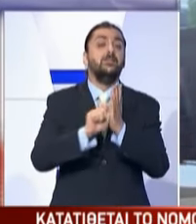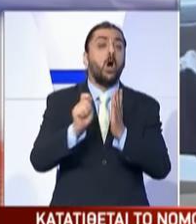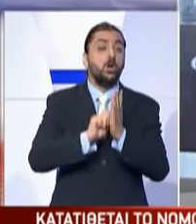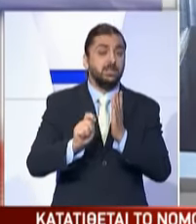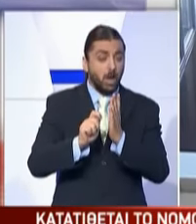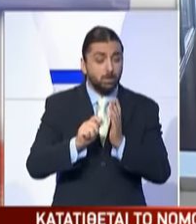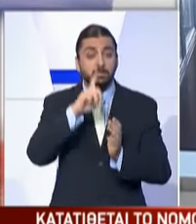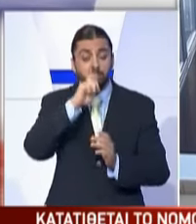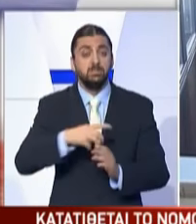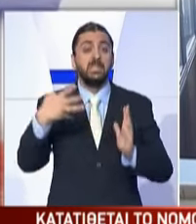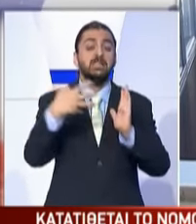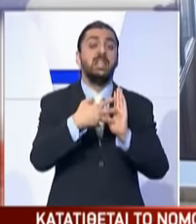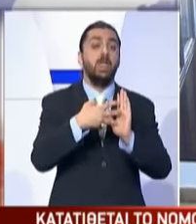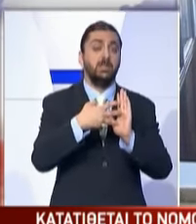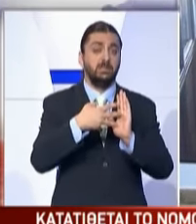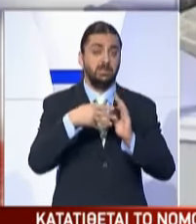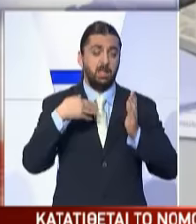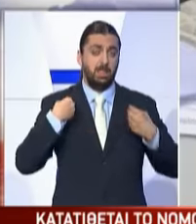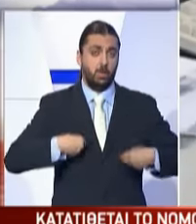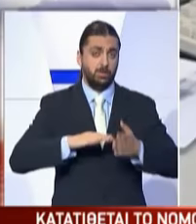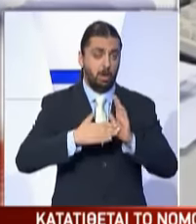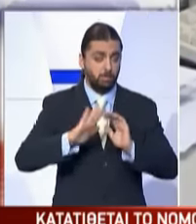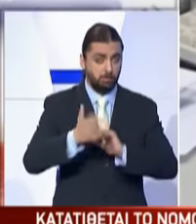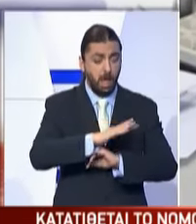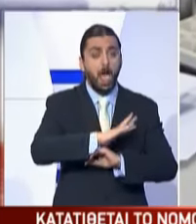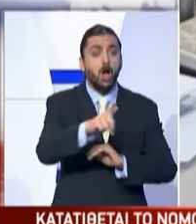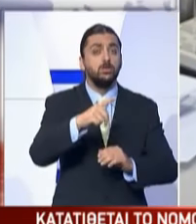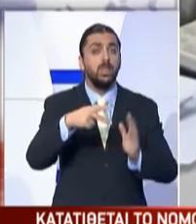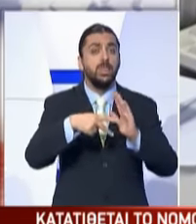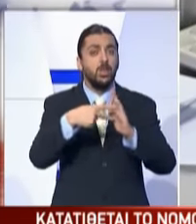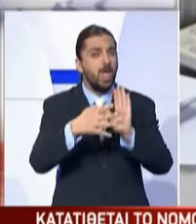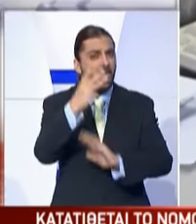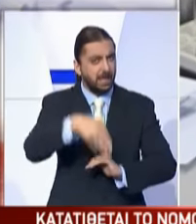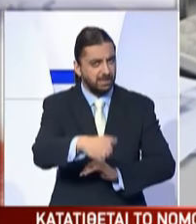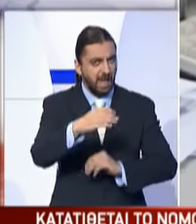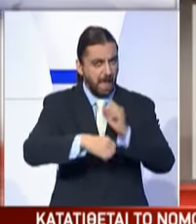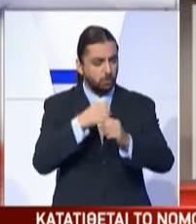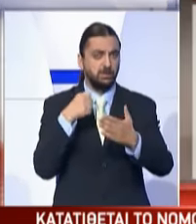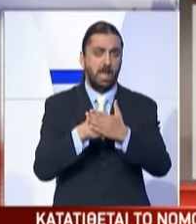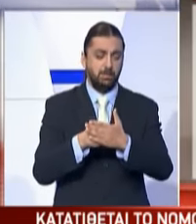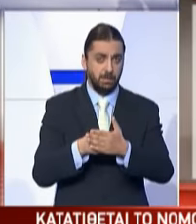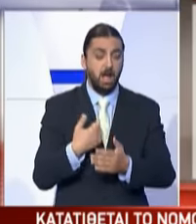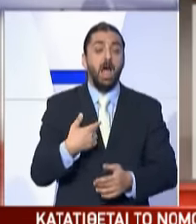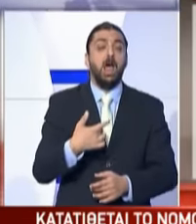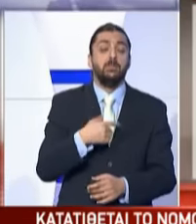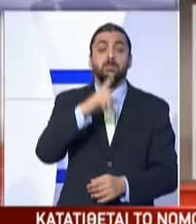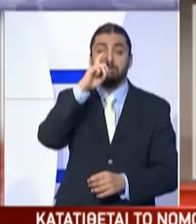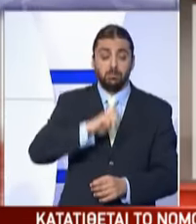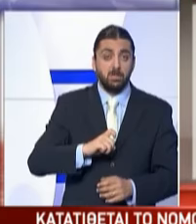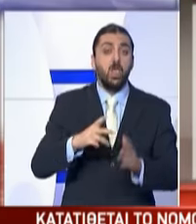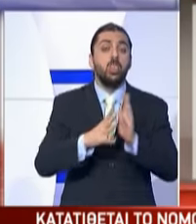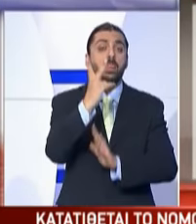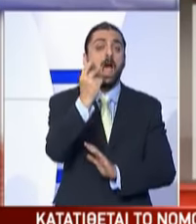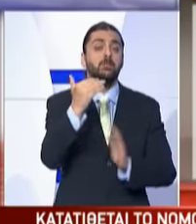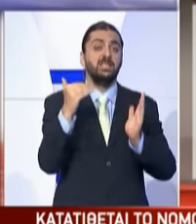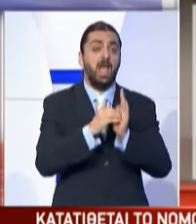αφορά 4.000 αποχωρήσεις από το δημόσιο έως το τέλος του χρόνου. Σύμφωνα με τις δεσμεύσεις που έχουμε αναλάβει έναντι της Τρόικας, 12.500 υπάλληλοι